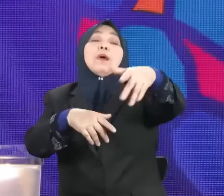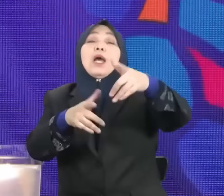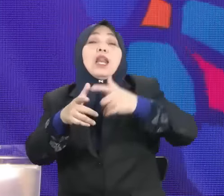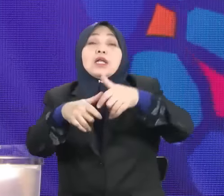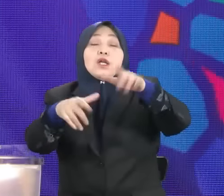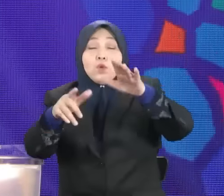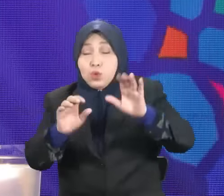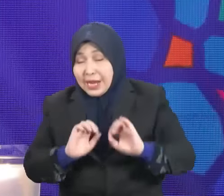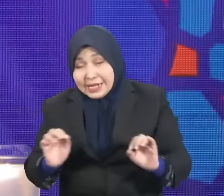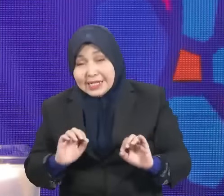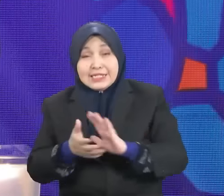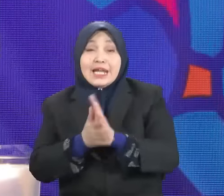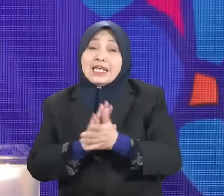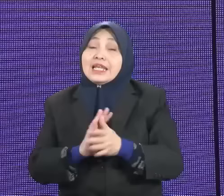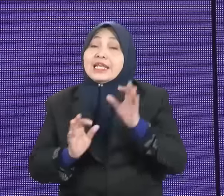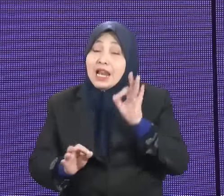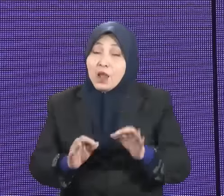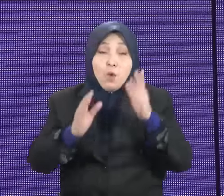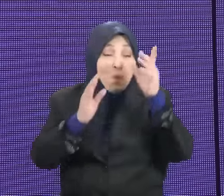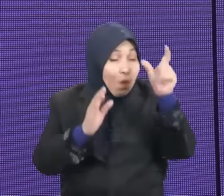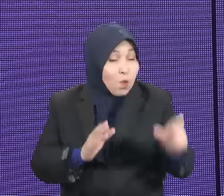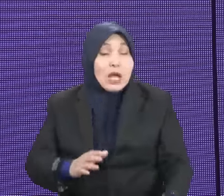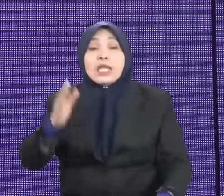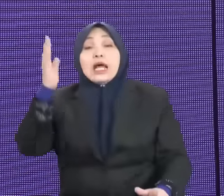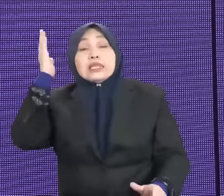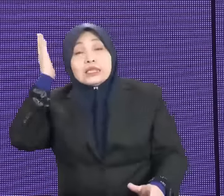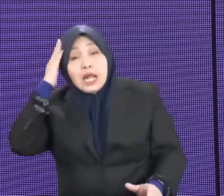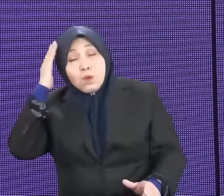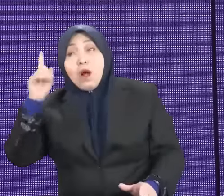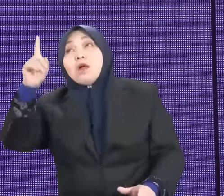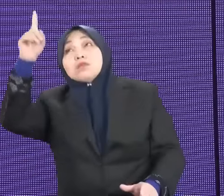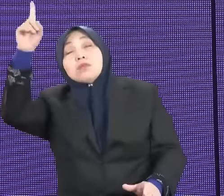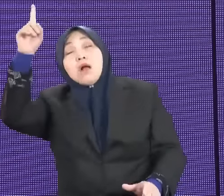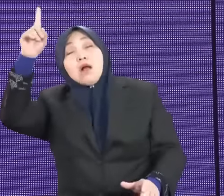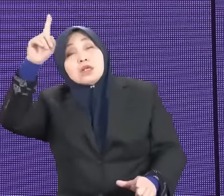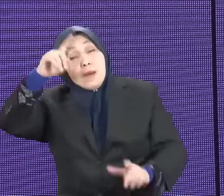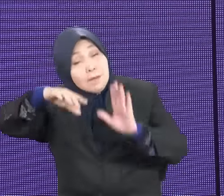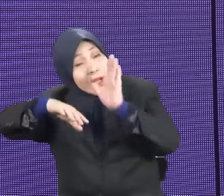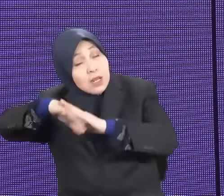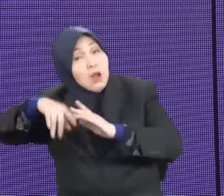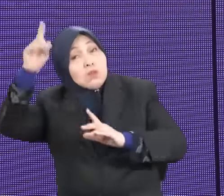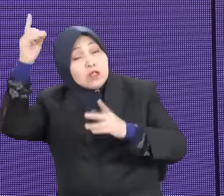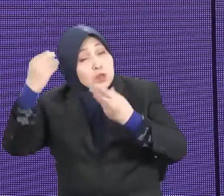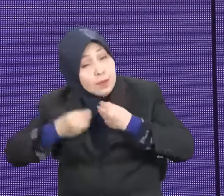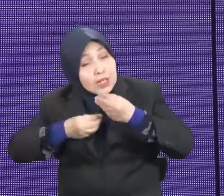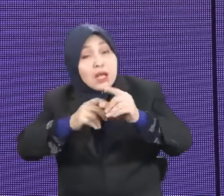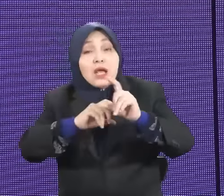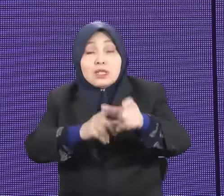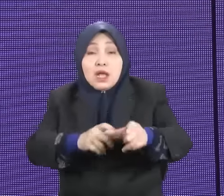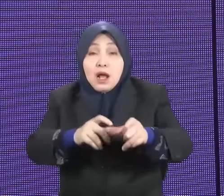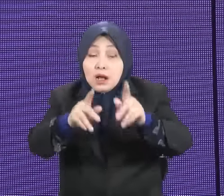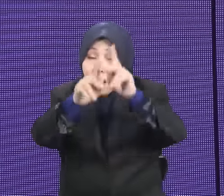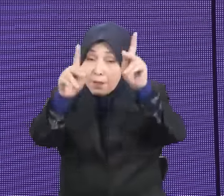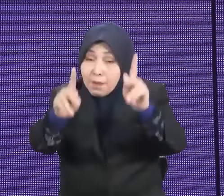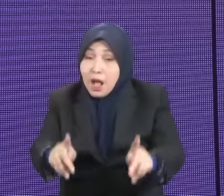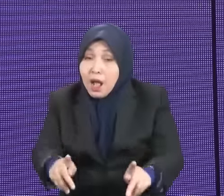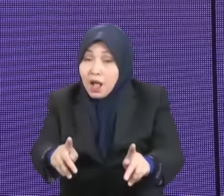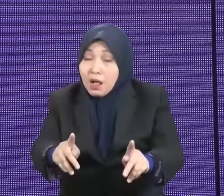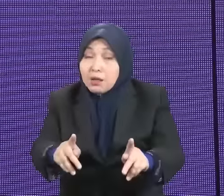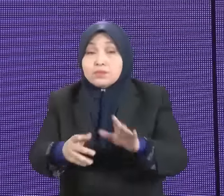Jadi kalau orang yang tahu bahwa Allah yang menyeru Allah ada bagi hadiah masih diharam Ka'bah tersebut